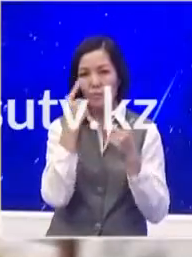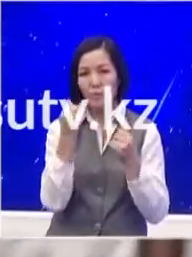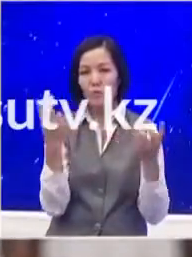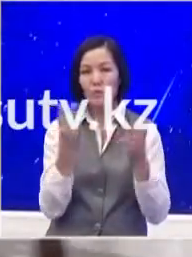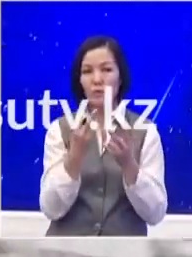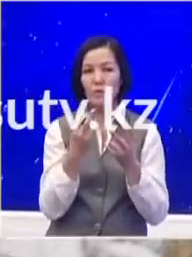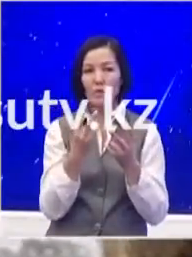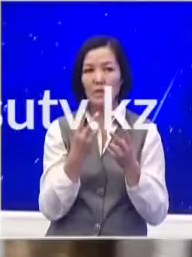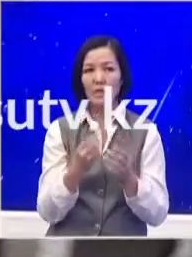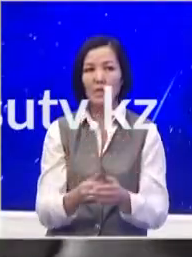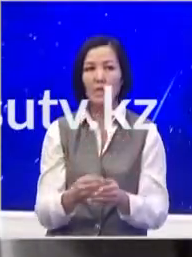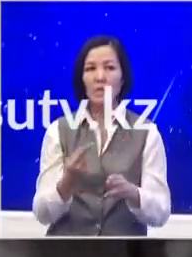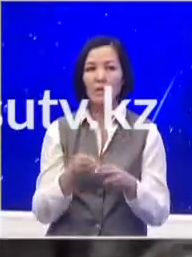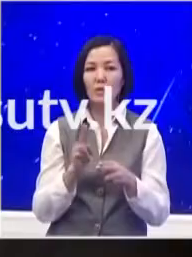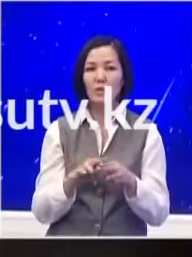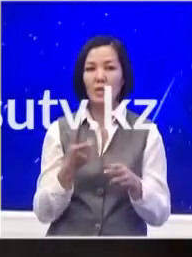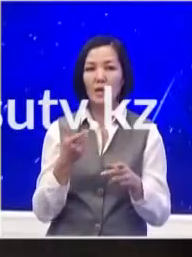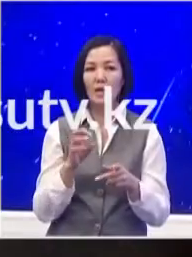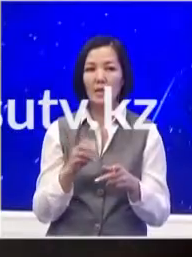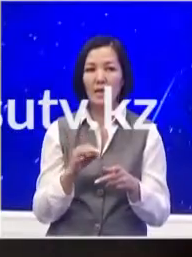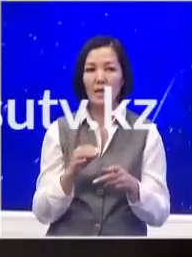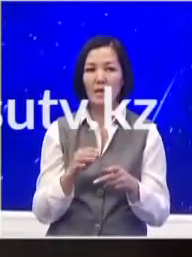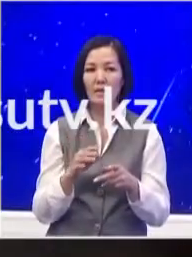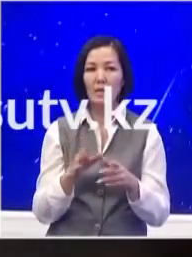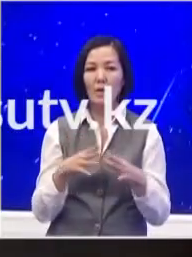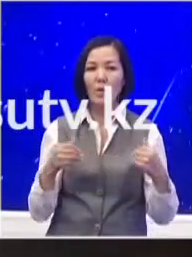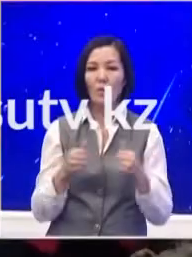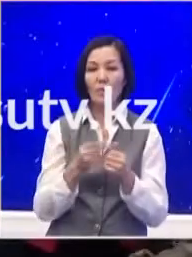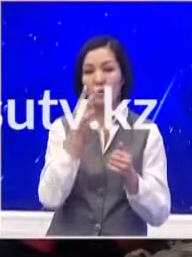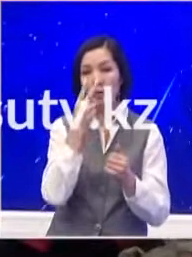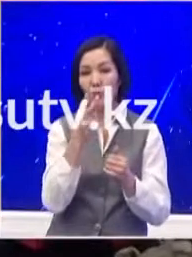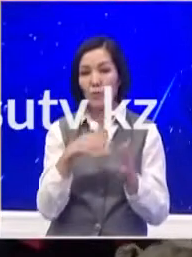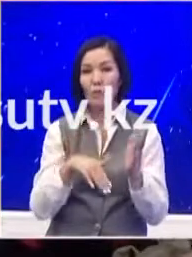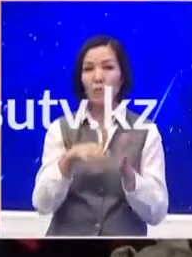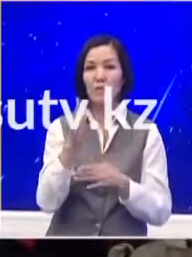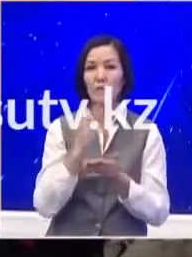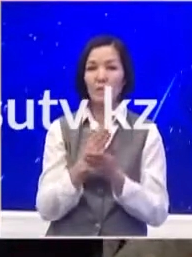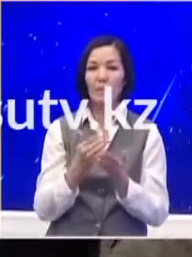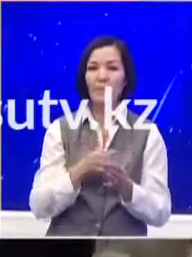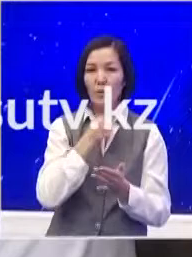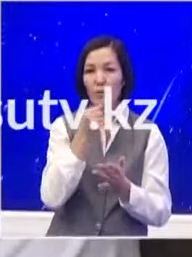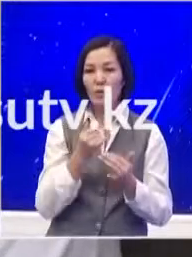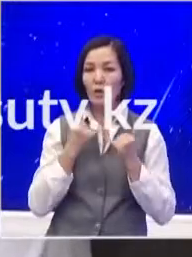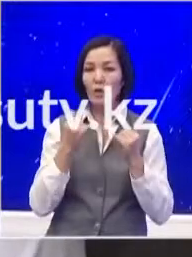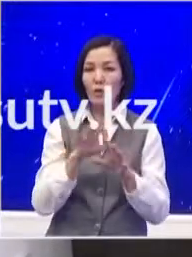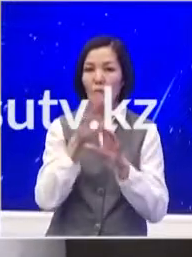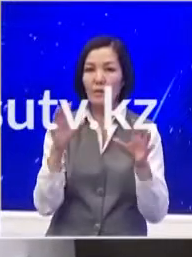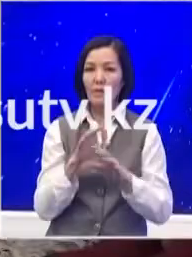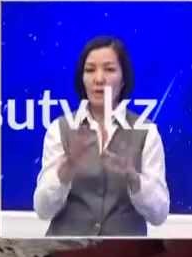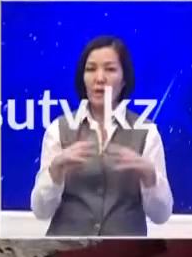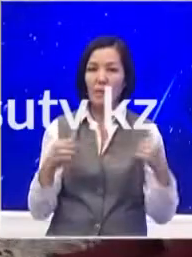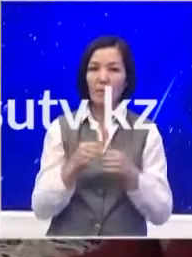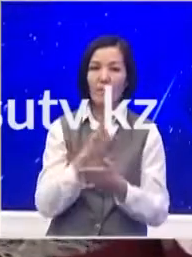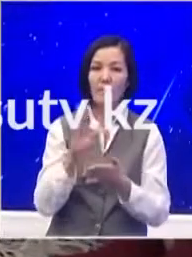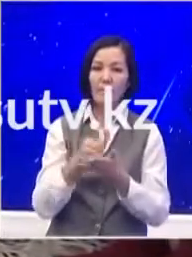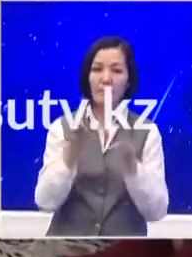дейді отанасы. Сонда ғана балапан ұяда көргенін тәлім етпек. Ал үлкенге құрмет, кішіге ізет, әулеттің